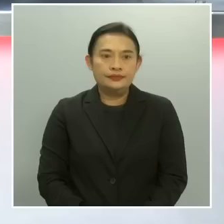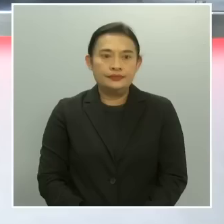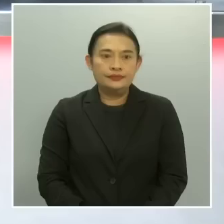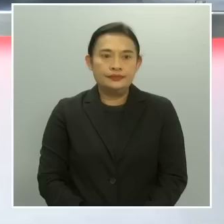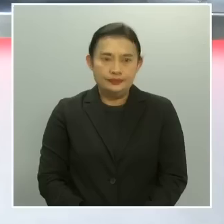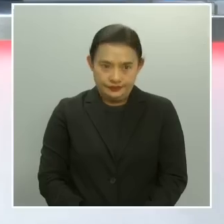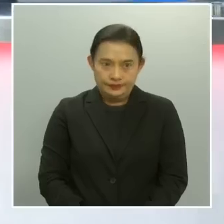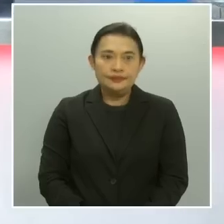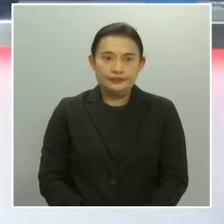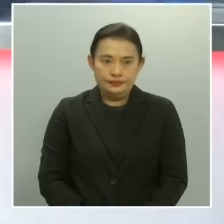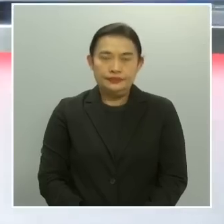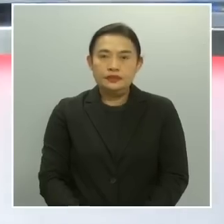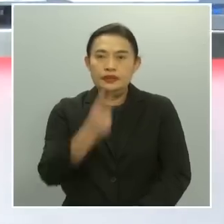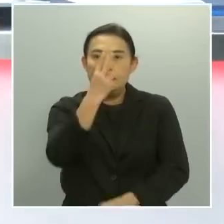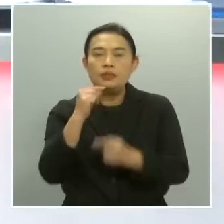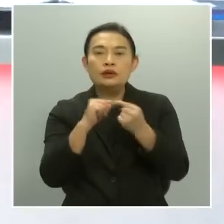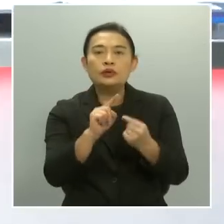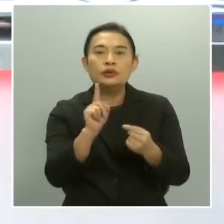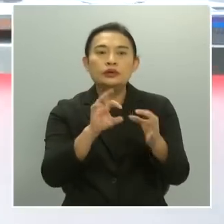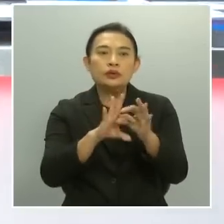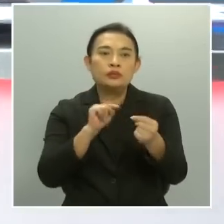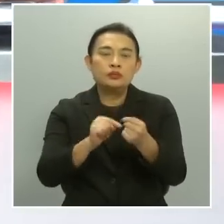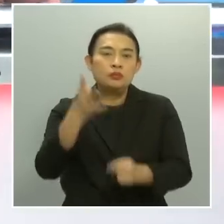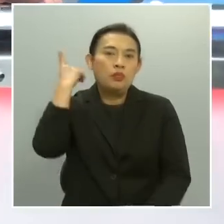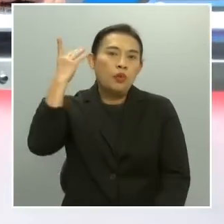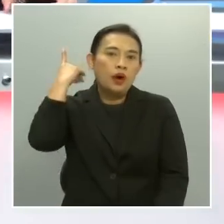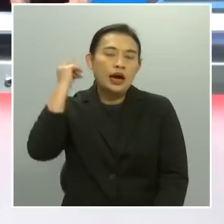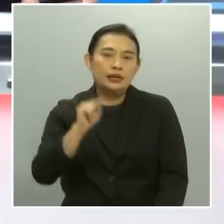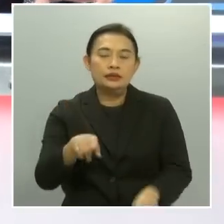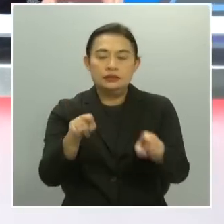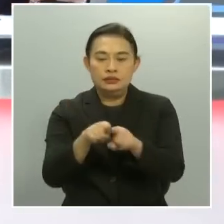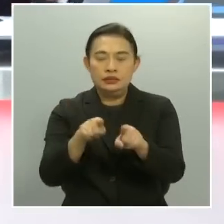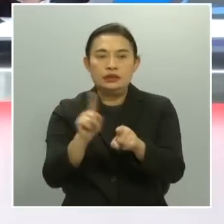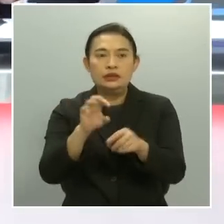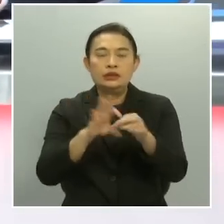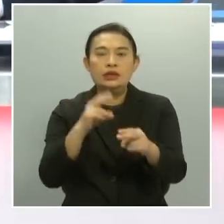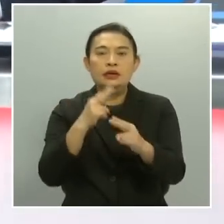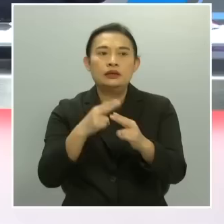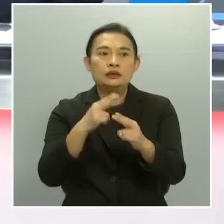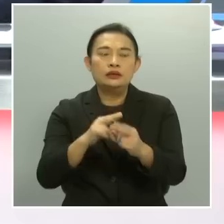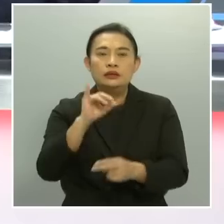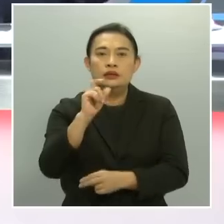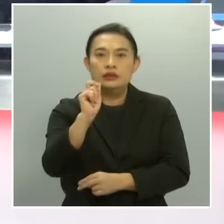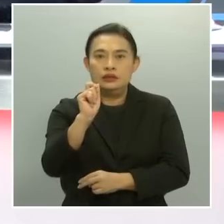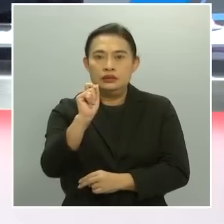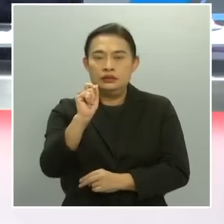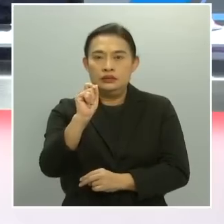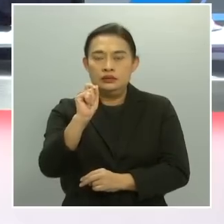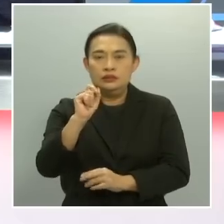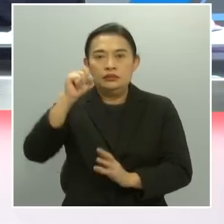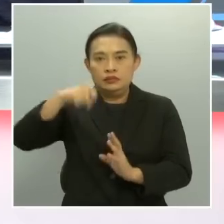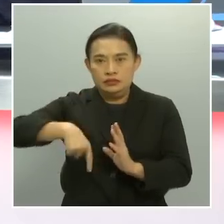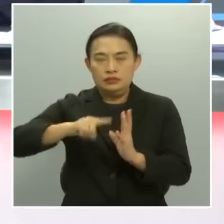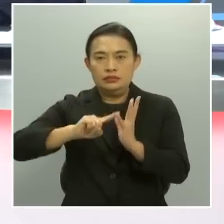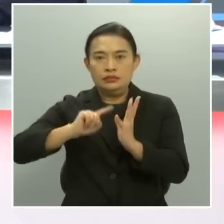คุณผู้ชมครับไปอีกหนึ่งข่าวนะครับที่เมื่อวานนี้ก็เรียกว่าเป็นไวรัลเหมือนกันนะครับเรื่องราวของคุณไอซ์ปรีชยาก่อนหน้านี้ก็มีประเด็นนะฮะเรื่องราว